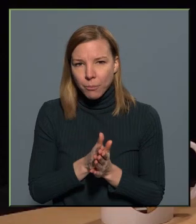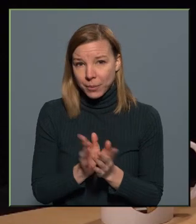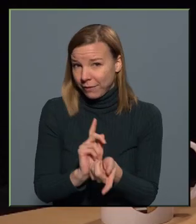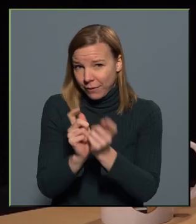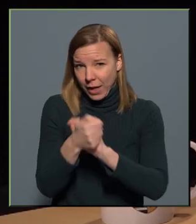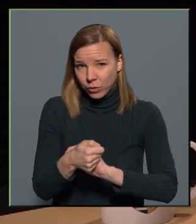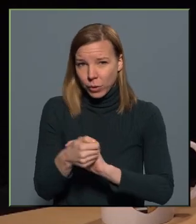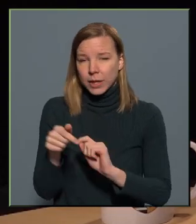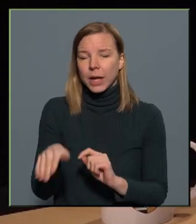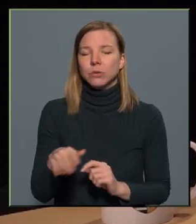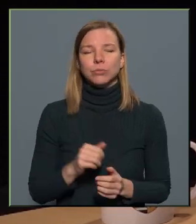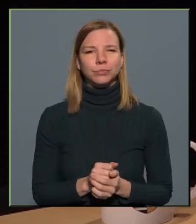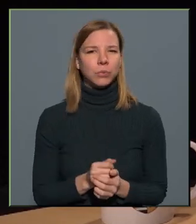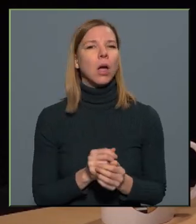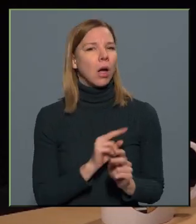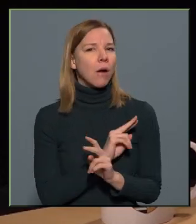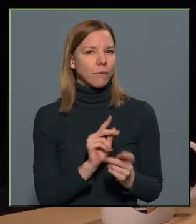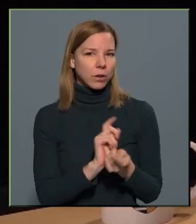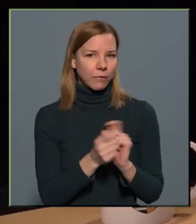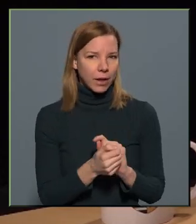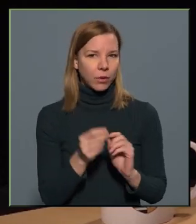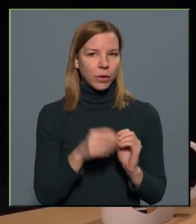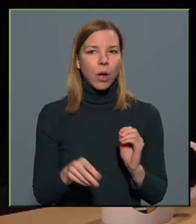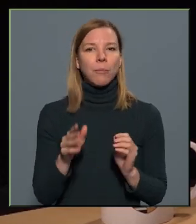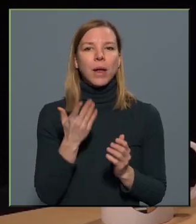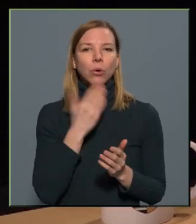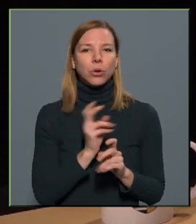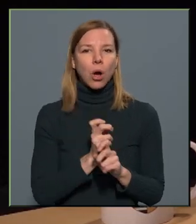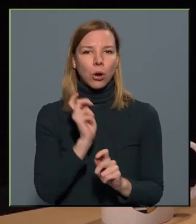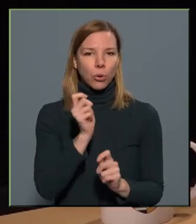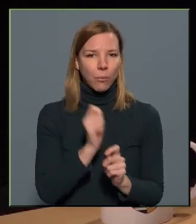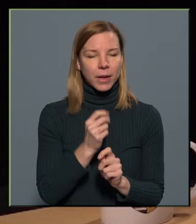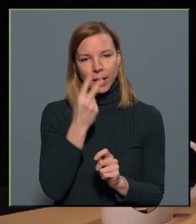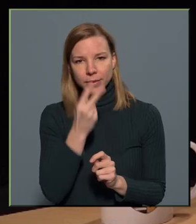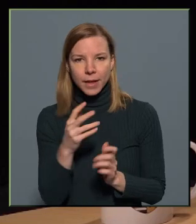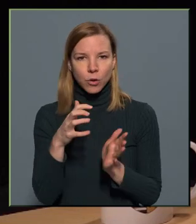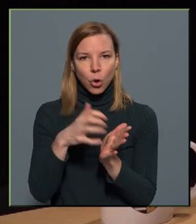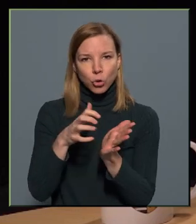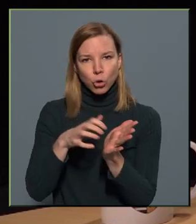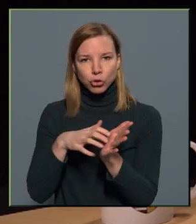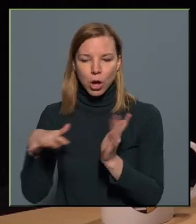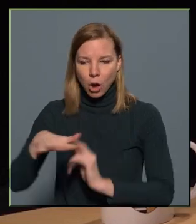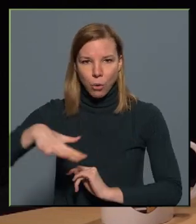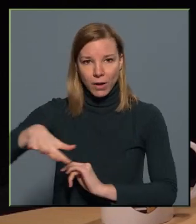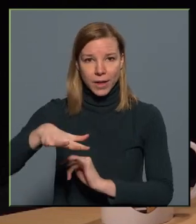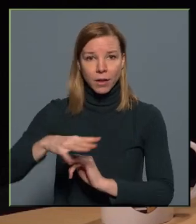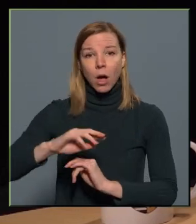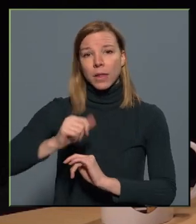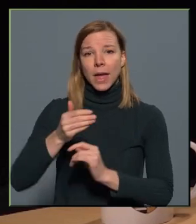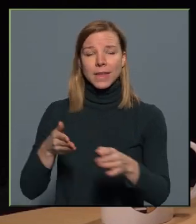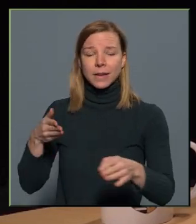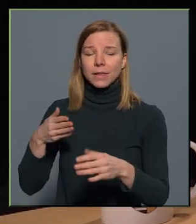változás? Van változás, hiszen ha Kőbányán Rozsdát vizsgálunk, Budapesten belül az egyik legnagyobb Rozsda övezeti beavatkozás az Eiffel